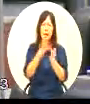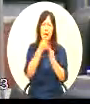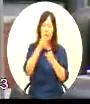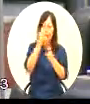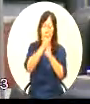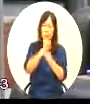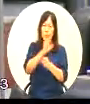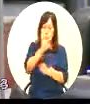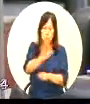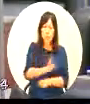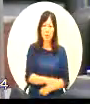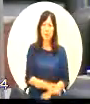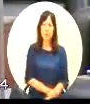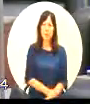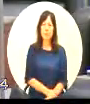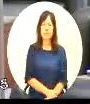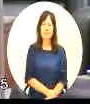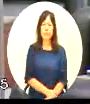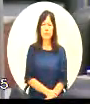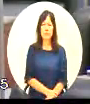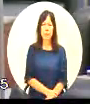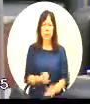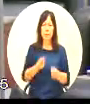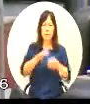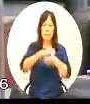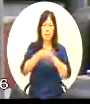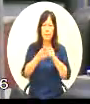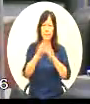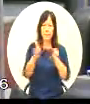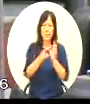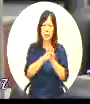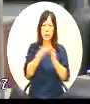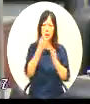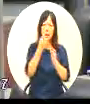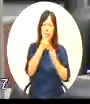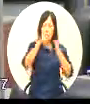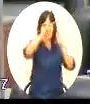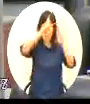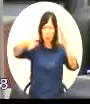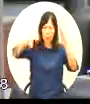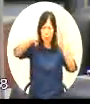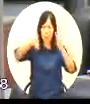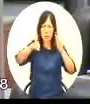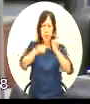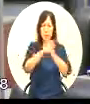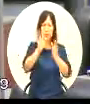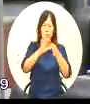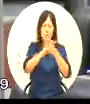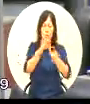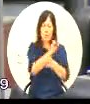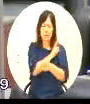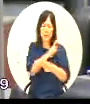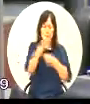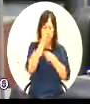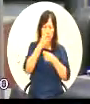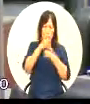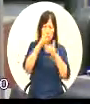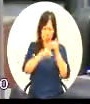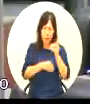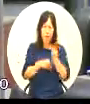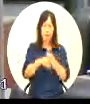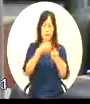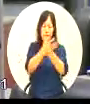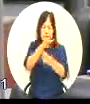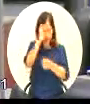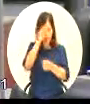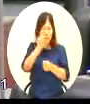这样子的政策。那包括我们也有这个绿屋顶啊，还有相关的自治条例。那其实我想给大家看